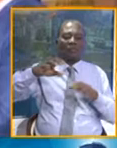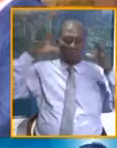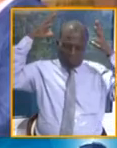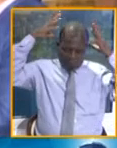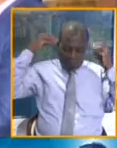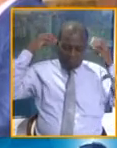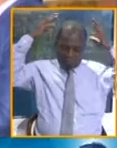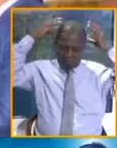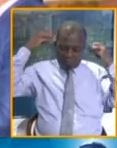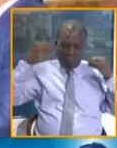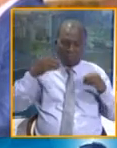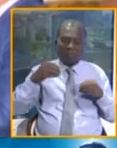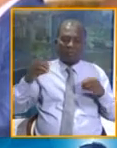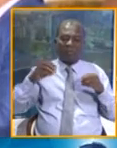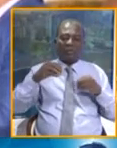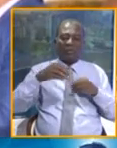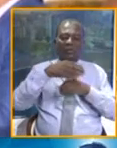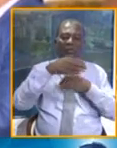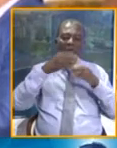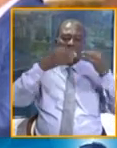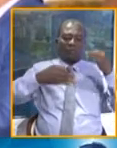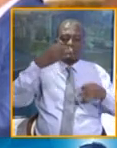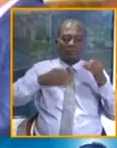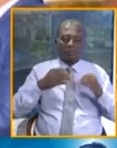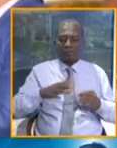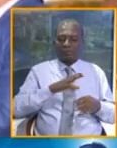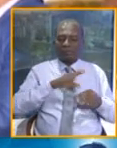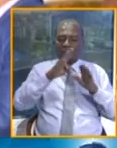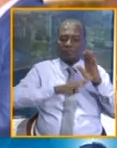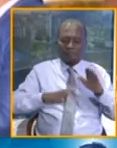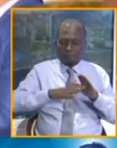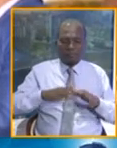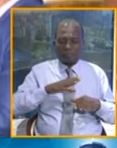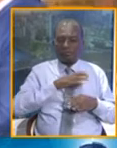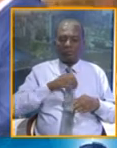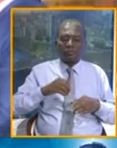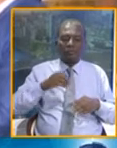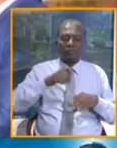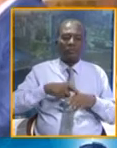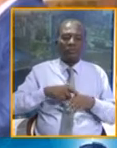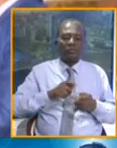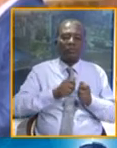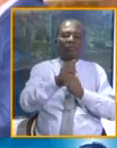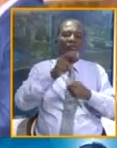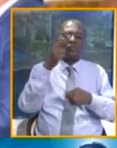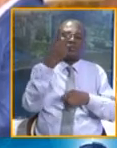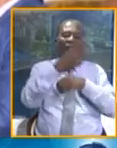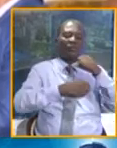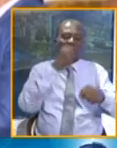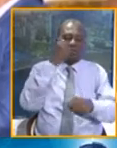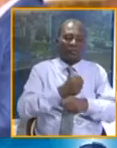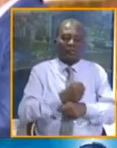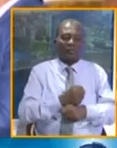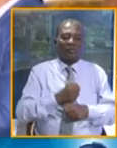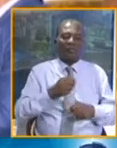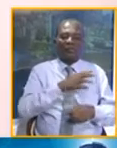Chambre basse du Parlement a voté lundi dernier pour la prolongation de 2 ans du mandat du président sortant, Mohamed Abdoulaye